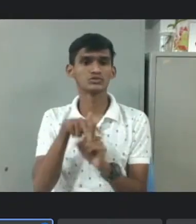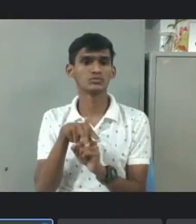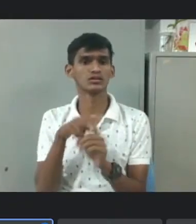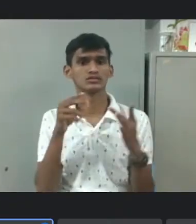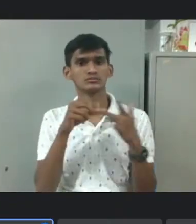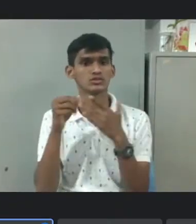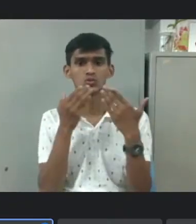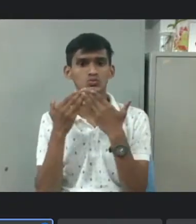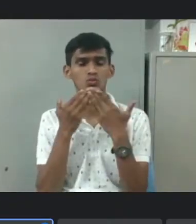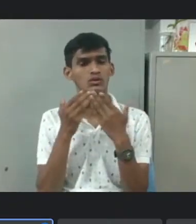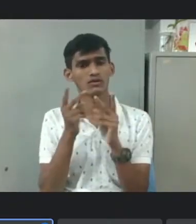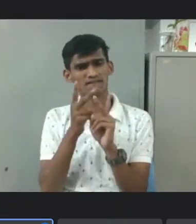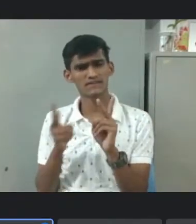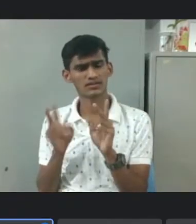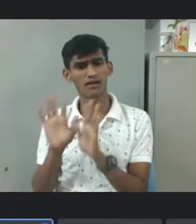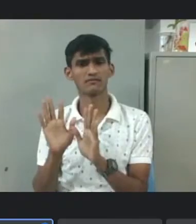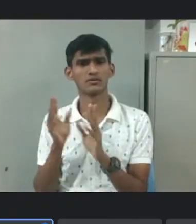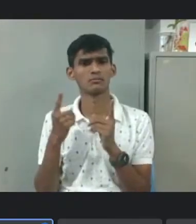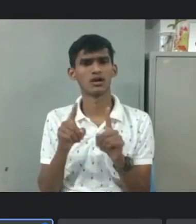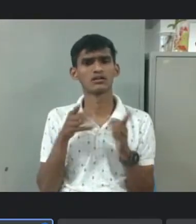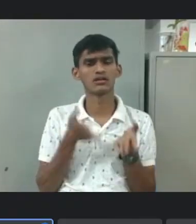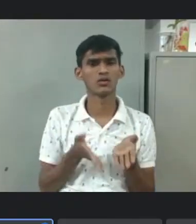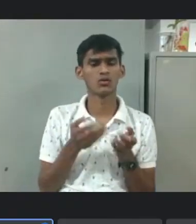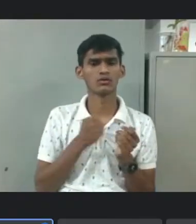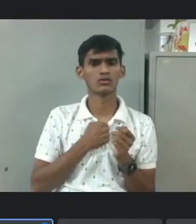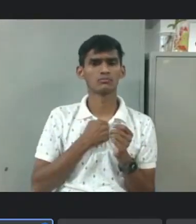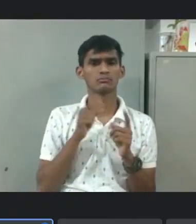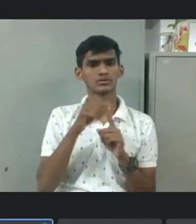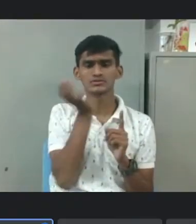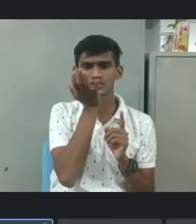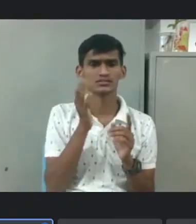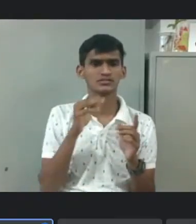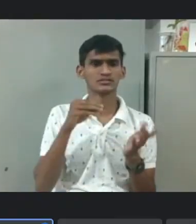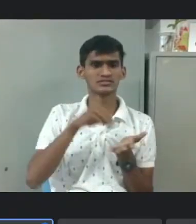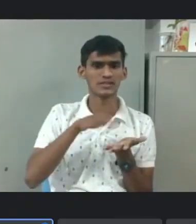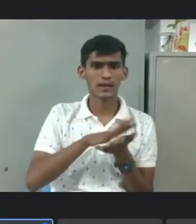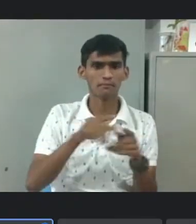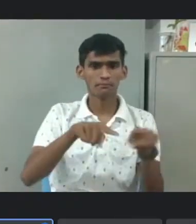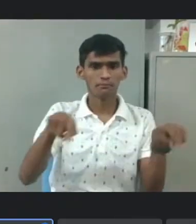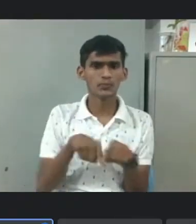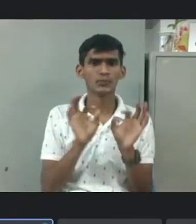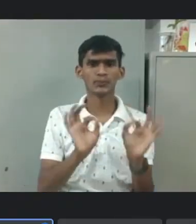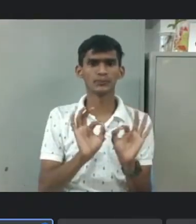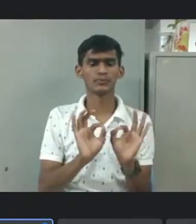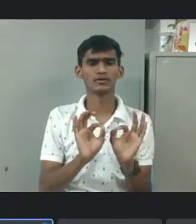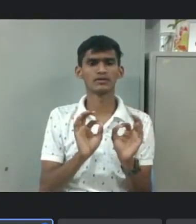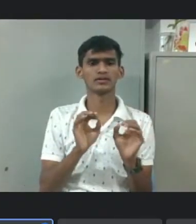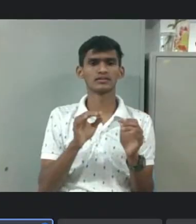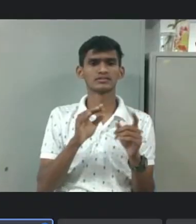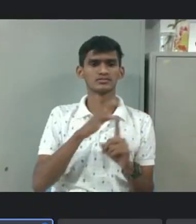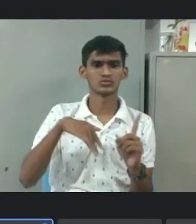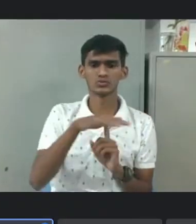ഇവിടെ അവര് പറയണ ഈ ഭാഗത്ത് സ്ഥലം കിട്ടാൻ വഴിയില്ല, ഈ ഭാഗത്ത് അതിനുള്ള സൗകര്യം ഇല്ല, സ്ഥലം കാണിച്ചു കൊടുക്കണമെങ്കിൽ അവര് സ്കൂള് കൂട്ടാ.